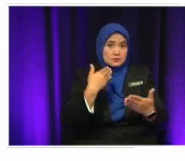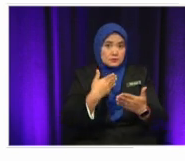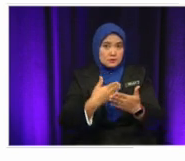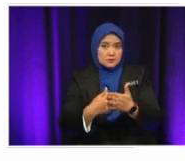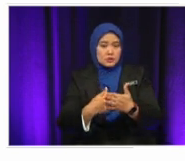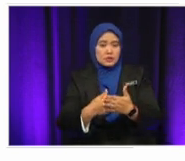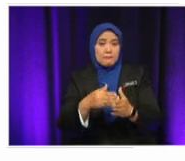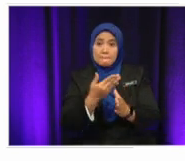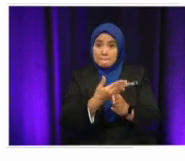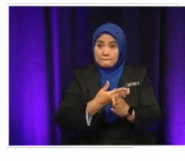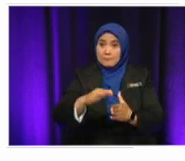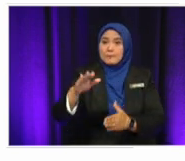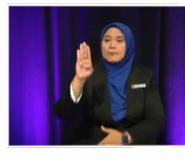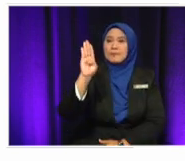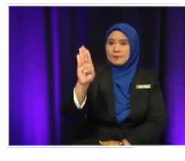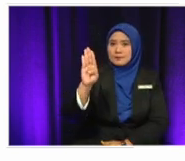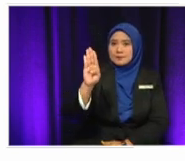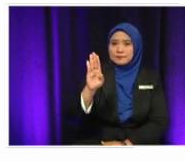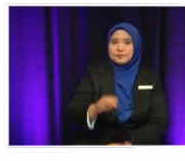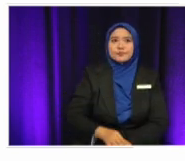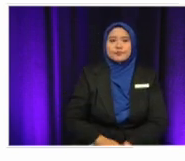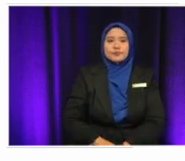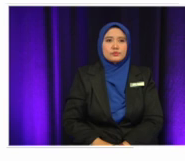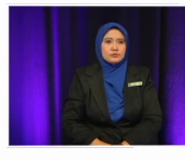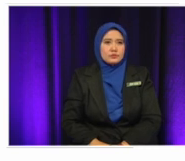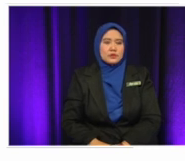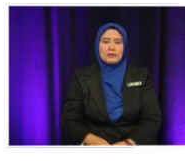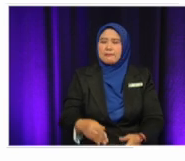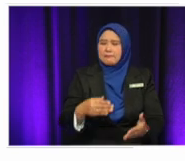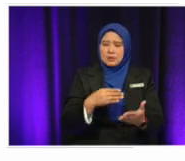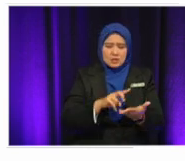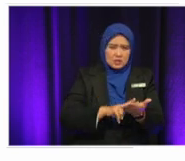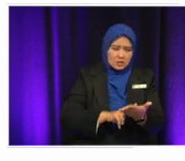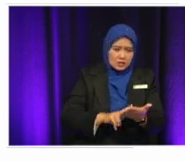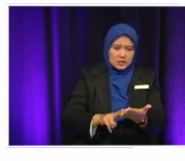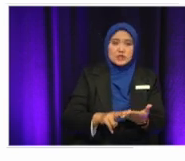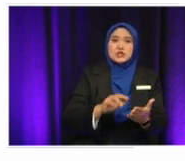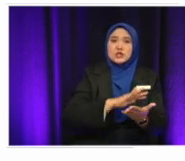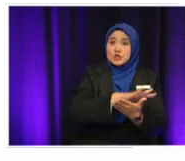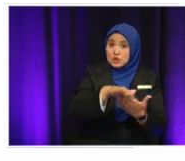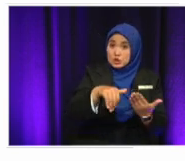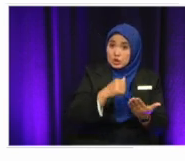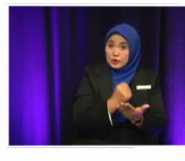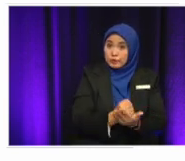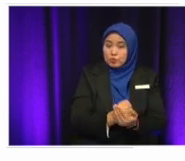baik soal yang pertama hingga soal dan yang ke-4 kibacil keseluruhan soal tersebut